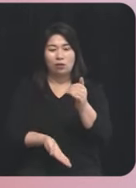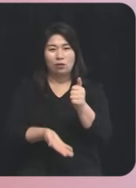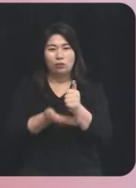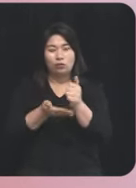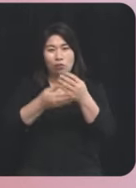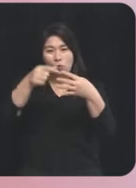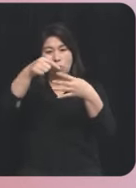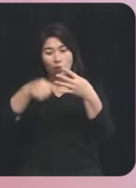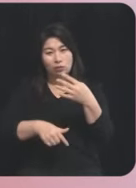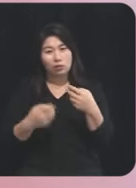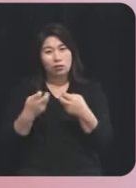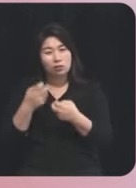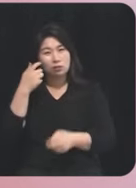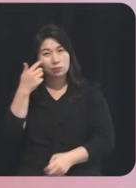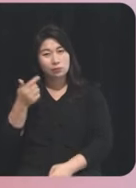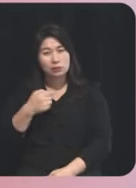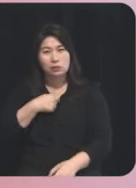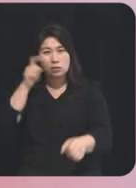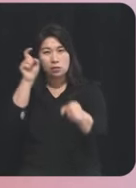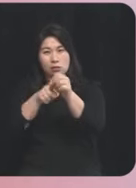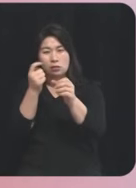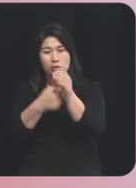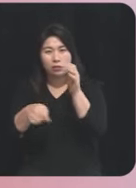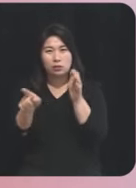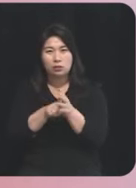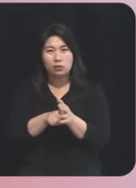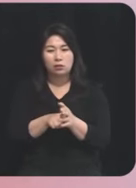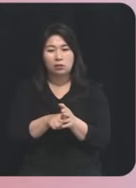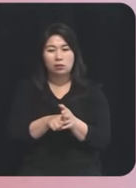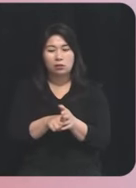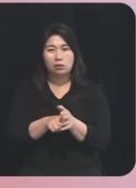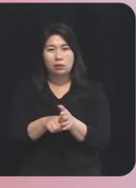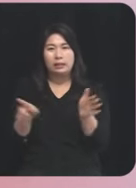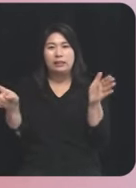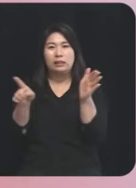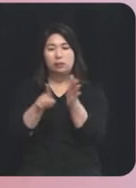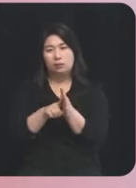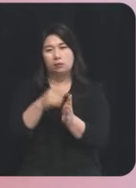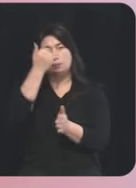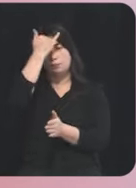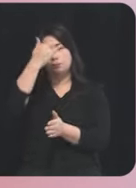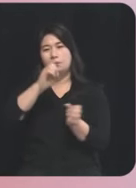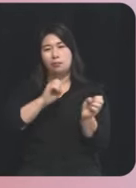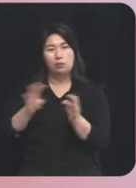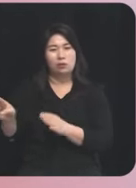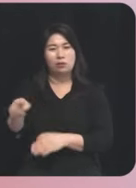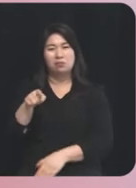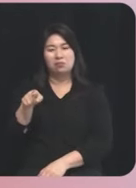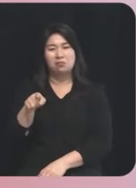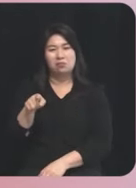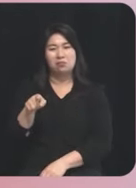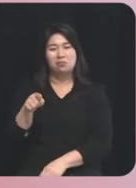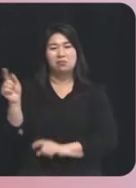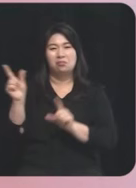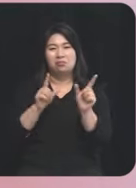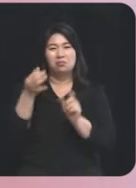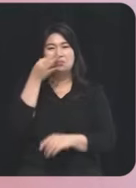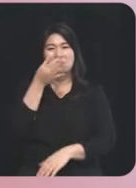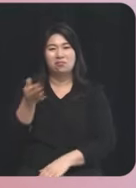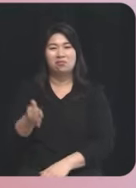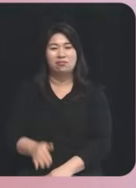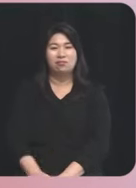어땠습니까? 자신의 목표를 위해서라면 신의도 도의도 저버리는 막장의 모습을